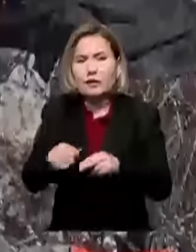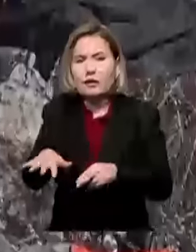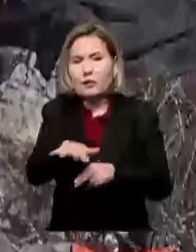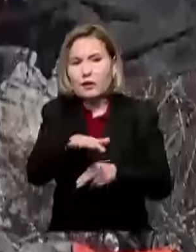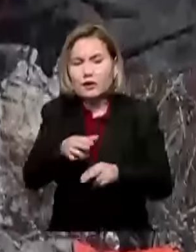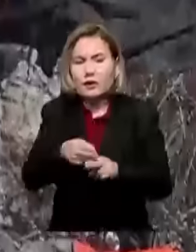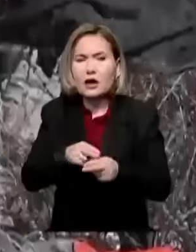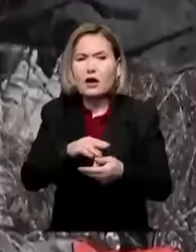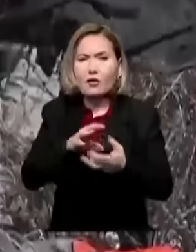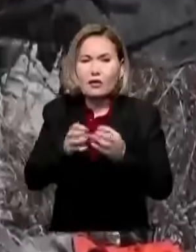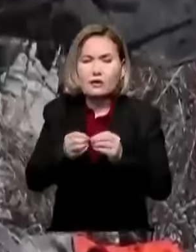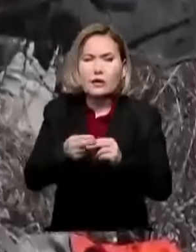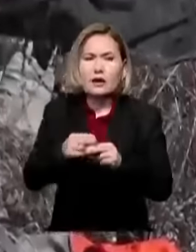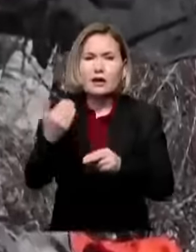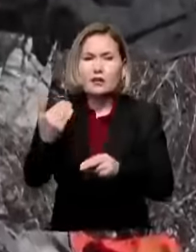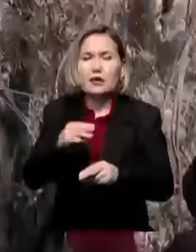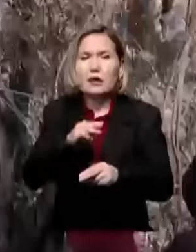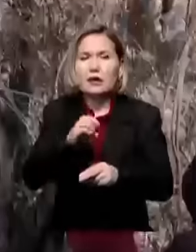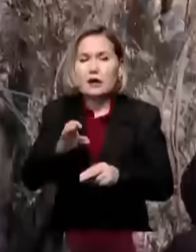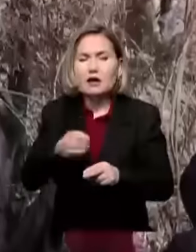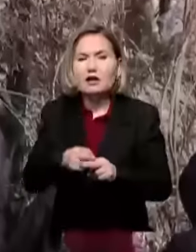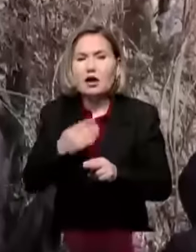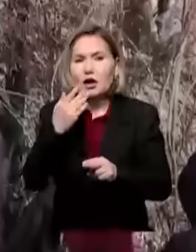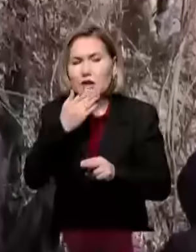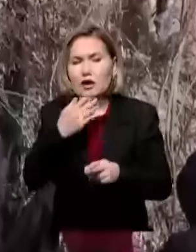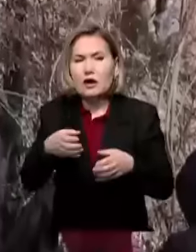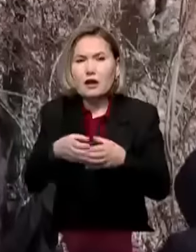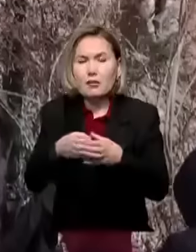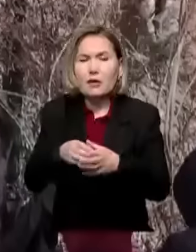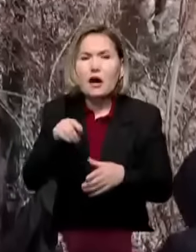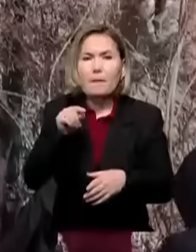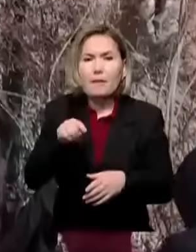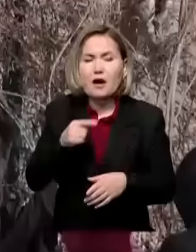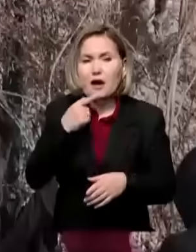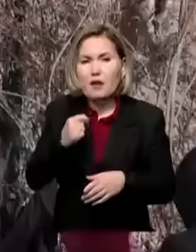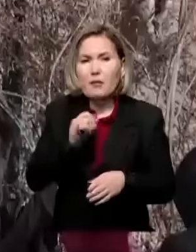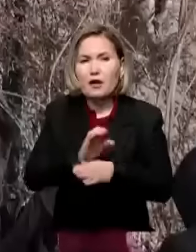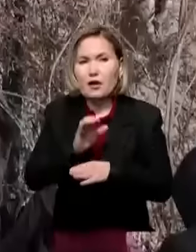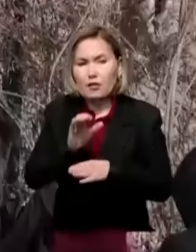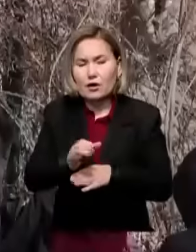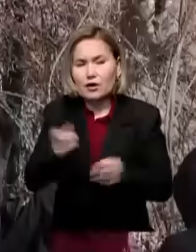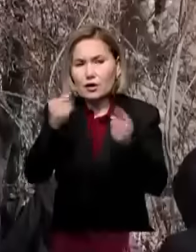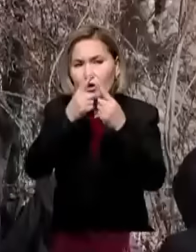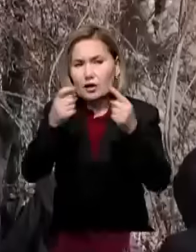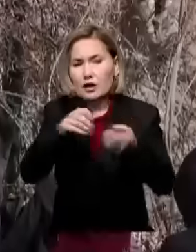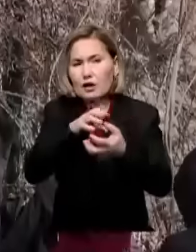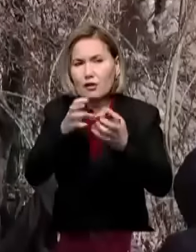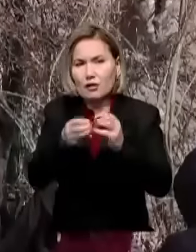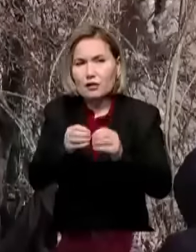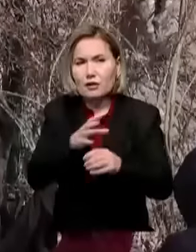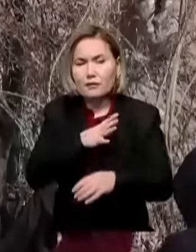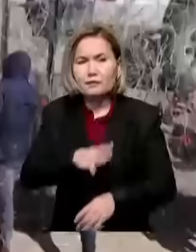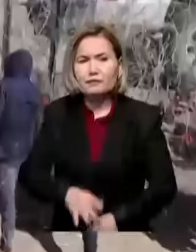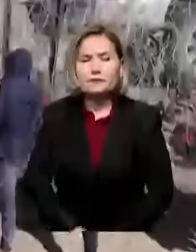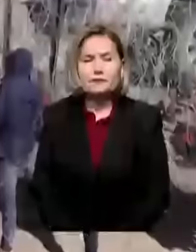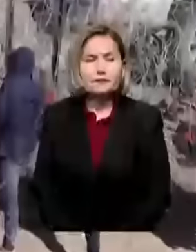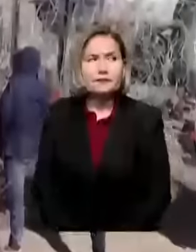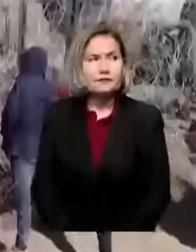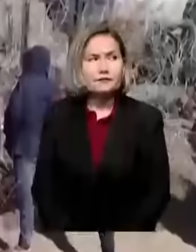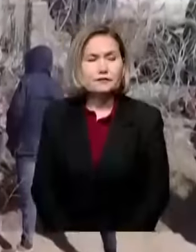губернаторы Рон Десантис Техасқа штаттың ұлттық гвардиясының 1000-ға жуық әскерін жіберетінін жариялады. Айжан Сыдықова, 24